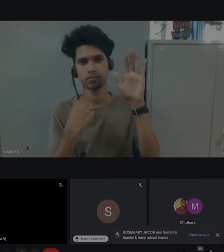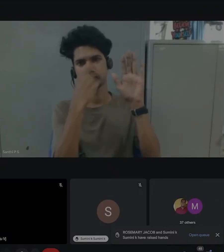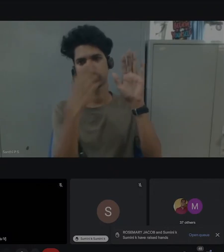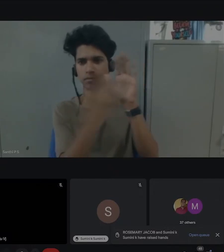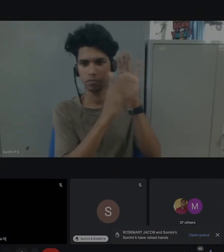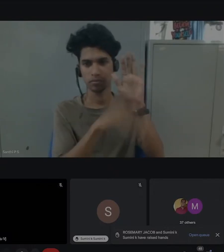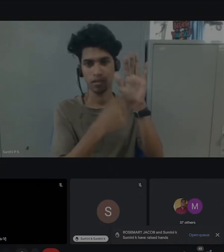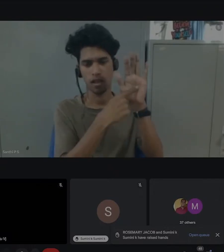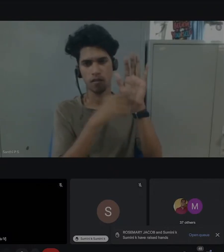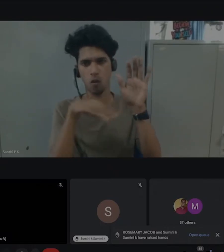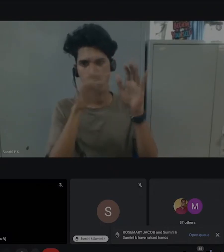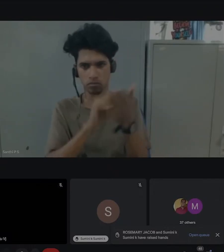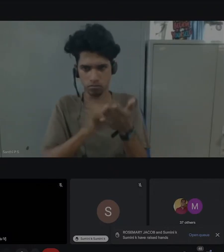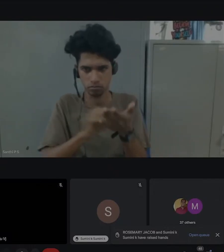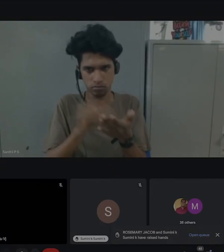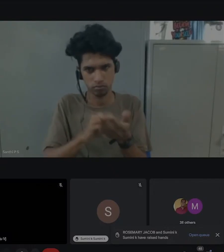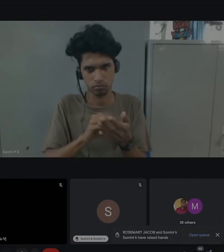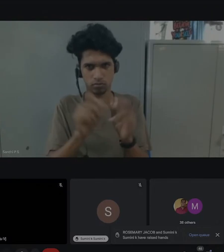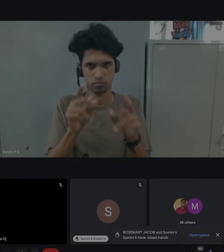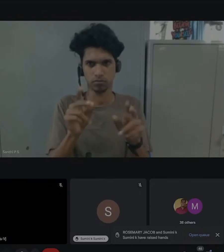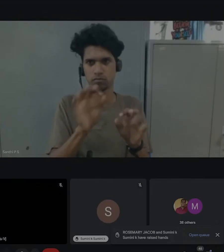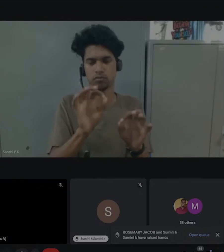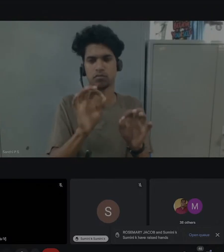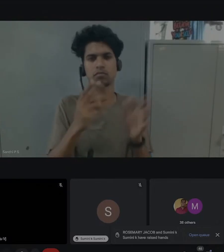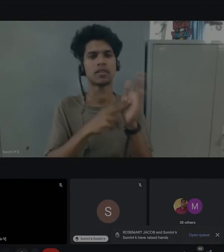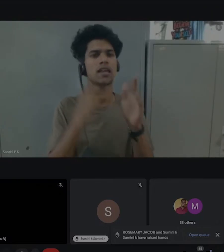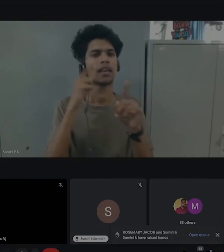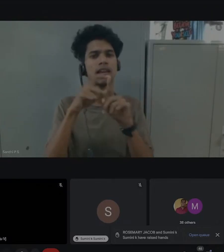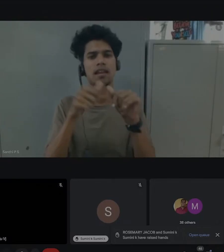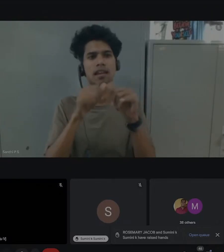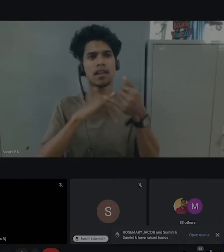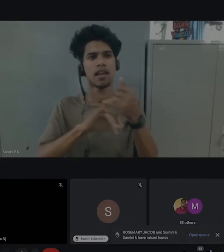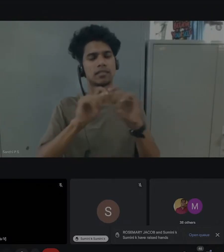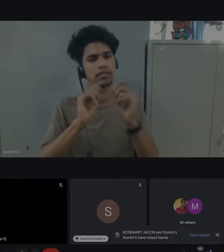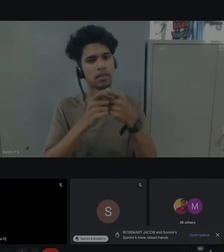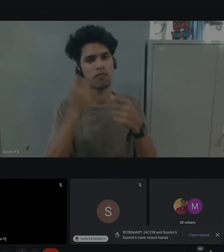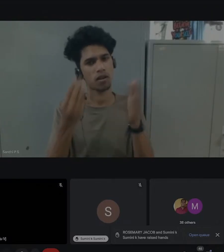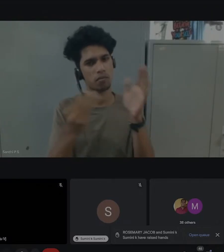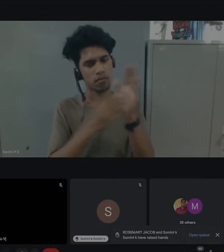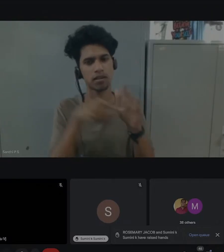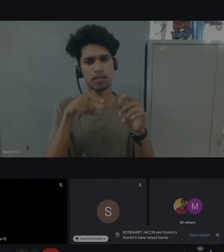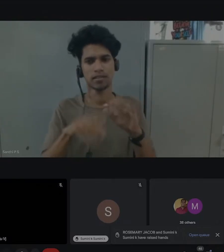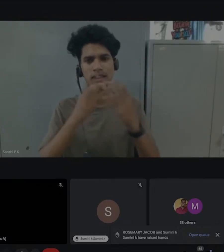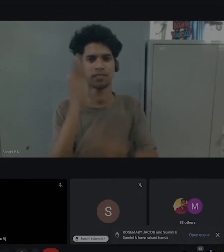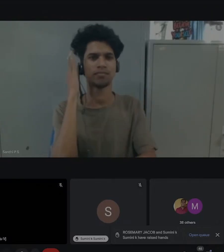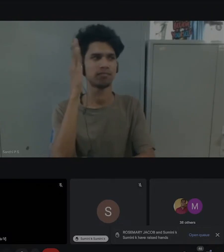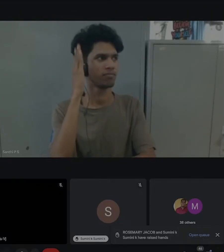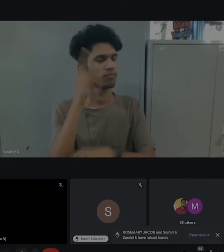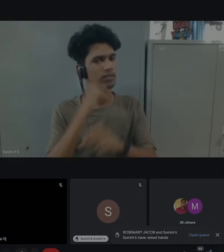വിചാരിക്കുന്നു. നിഡ സ്ട്രീമിന്റെ കോണ്ടാക്ട് നമ്പറും ഇന്നത്തെ ക്ലാസ് എടുത്ത മാഡത്തിന്റെ നമ്പറും സ്ക്രീനിലുണ്ട്.